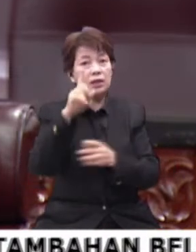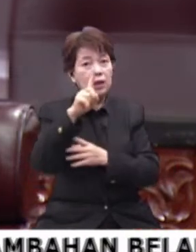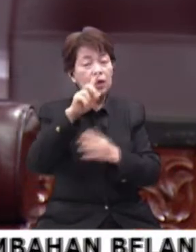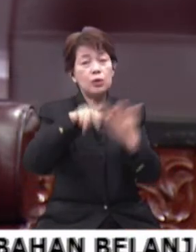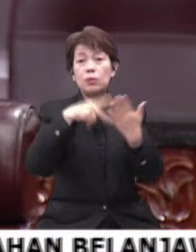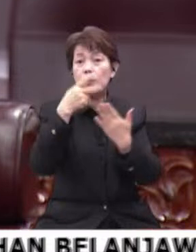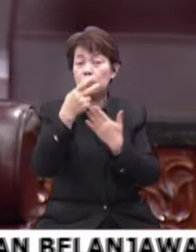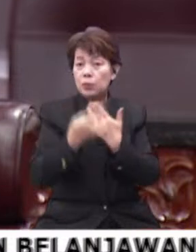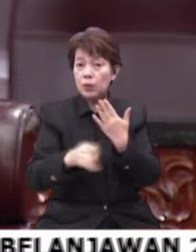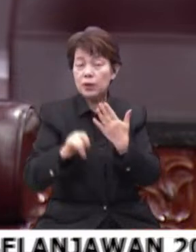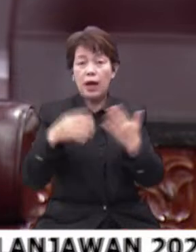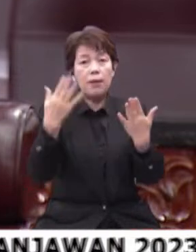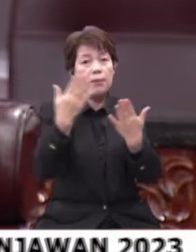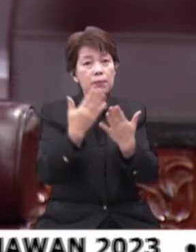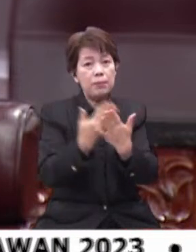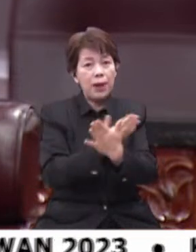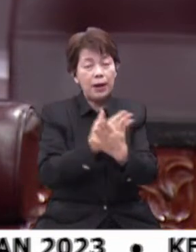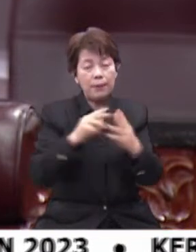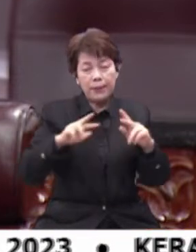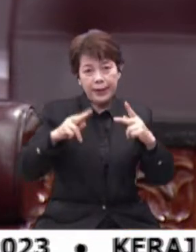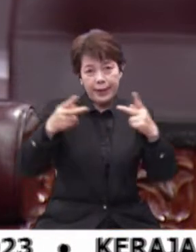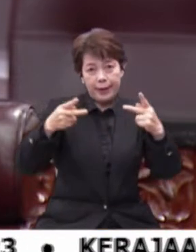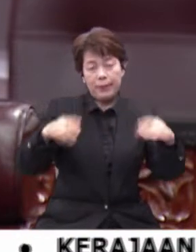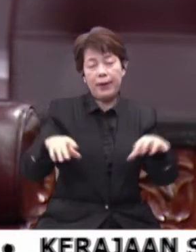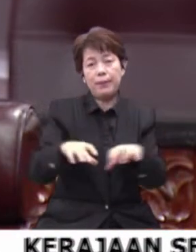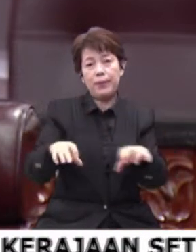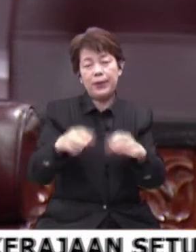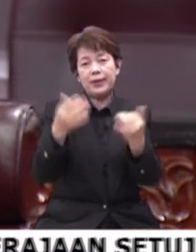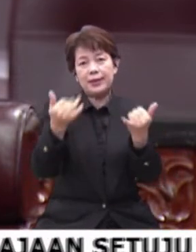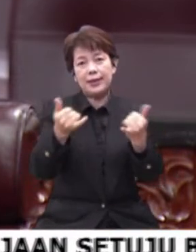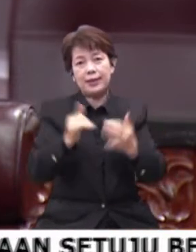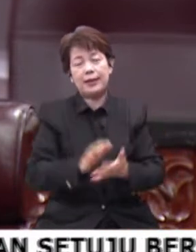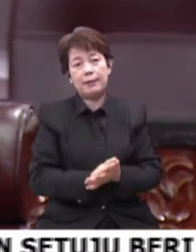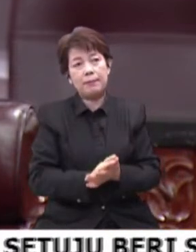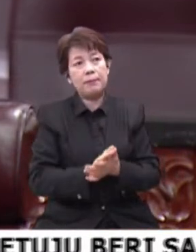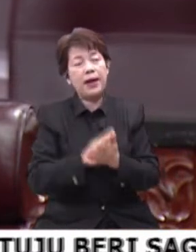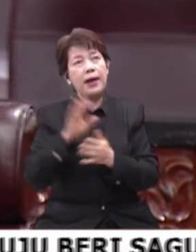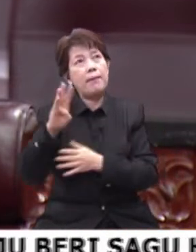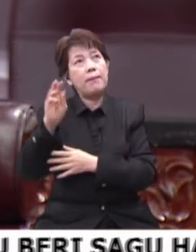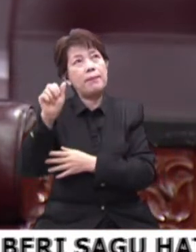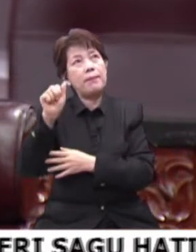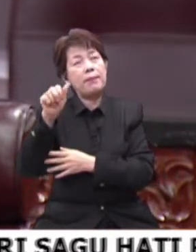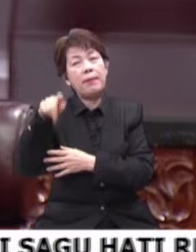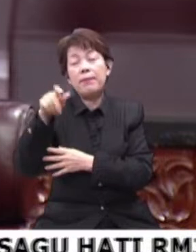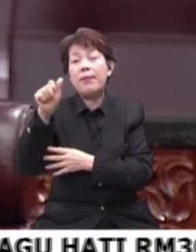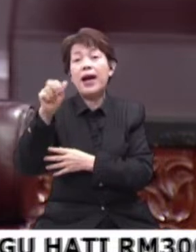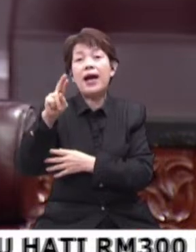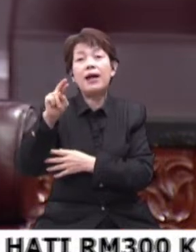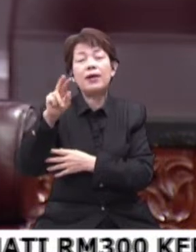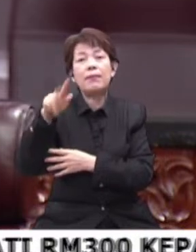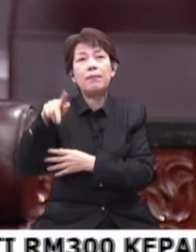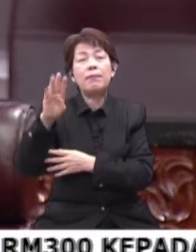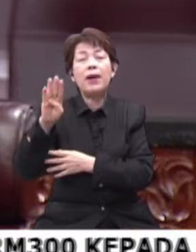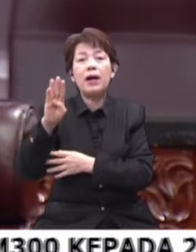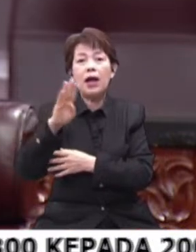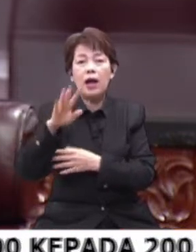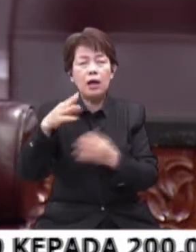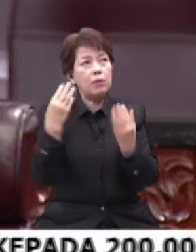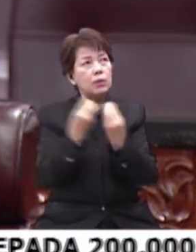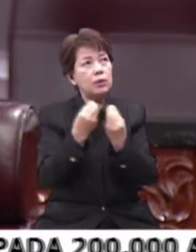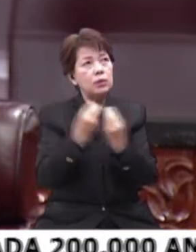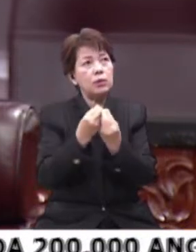sedang dalam peringkat pelaksanaan yaitu di kawasan pai bakau dengan jumlah penduduk yang keseluruhan berjumlah